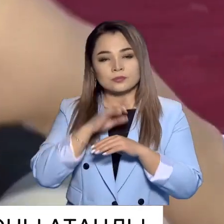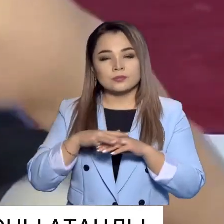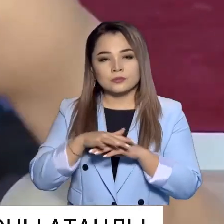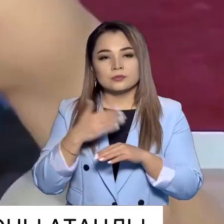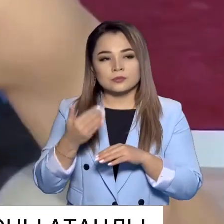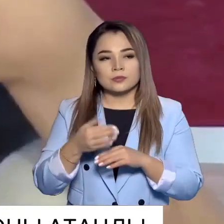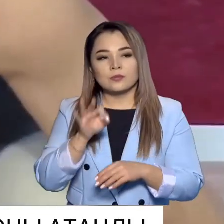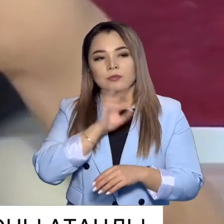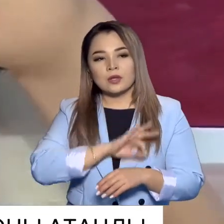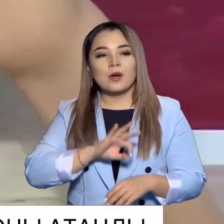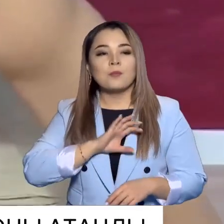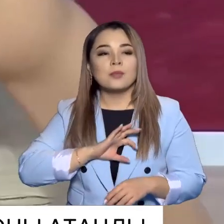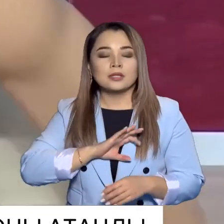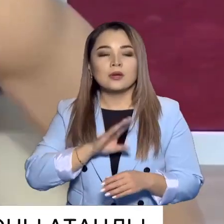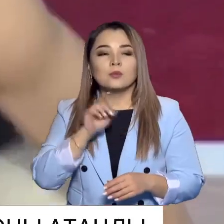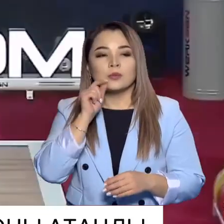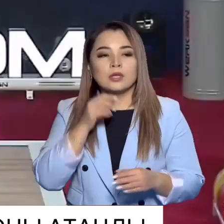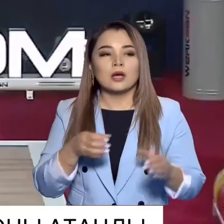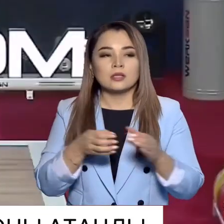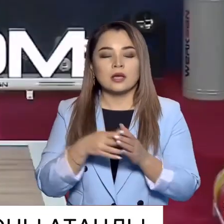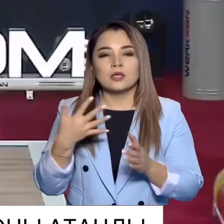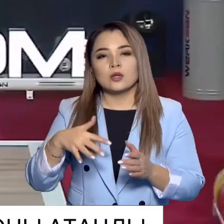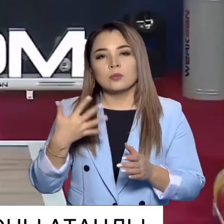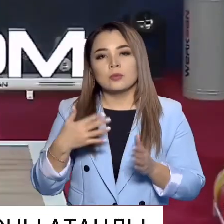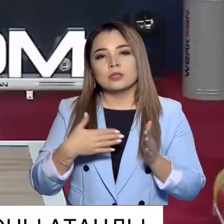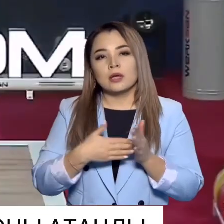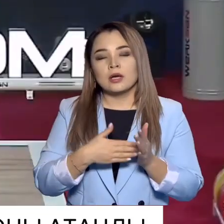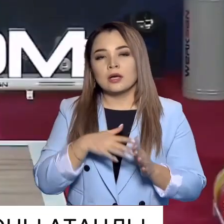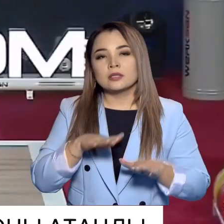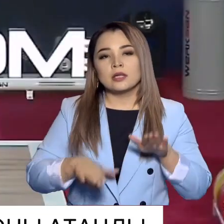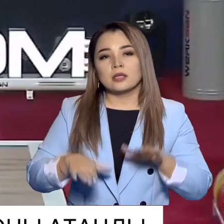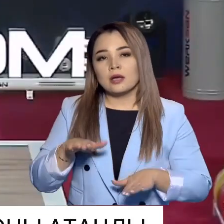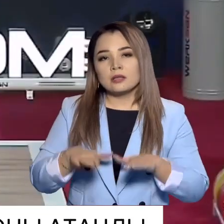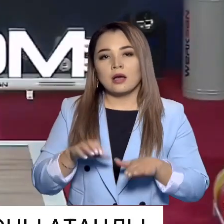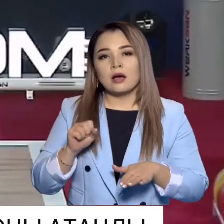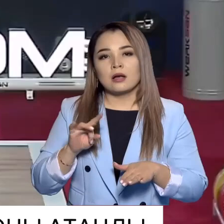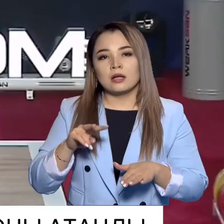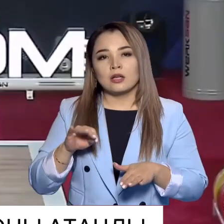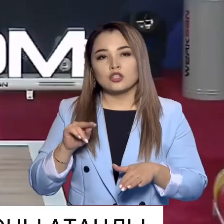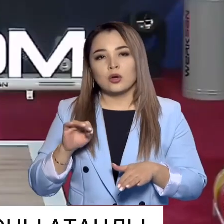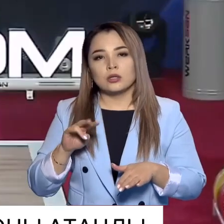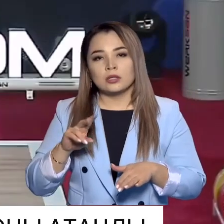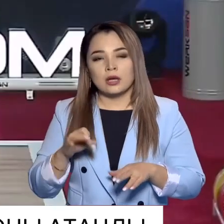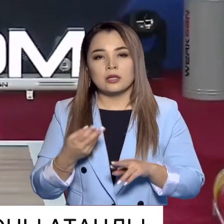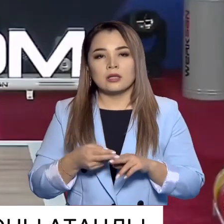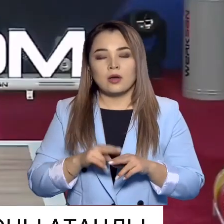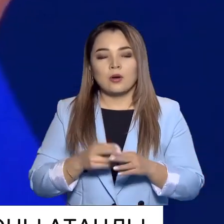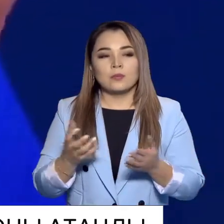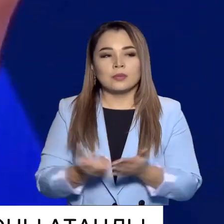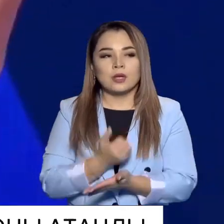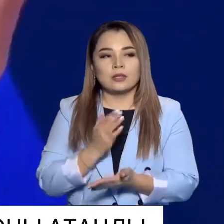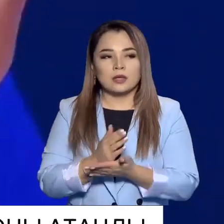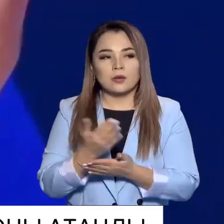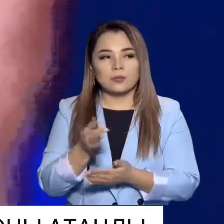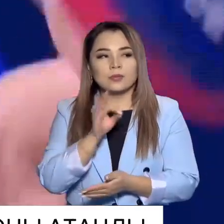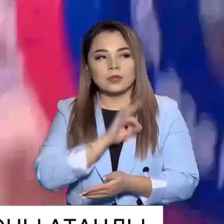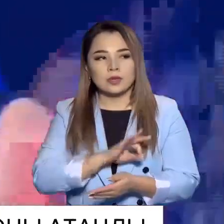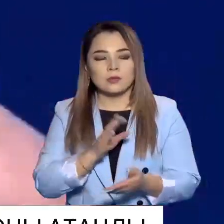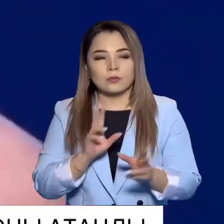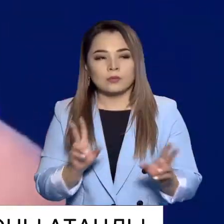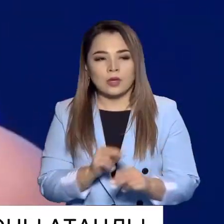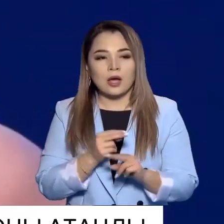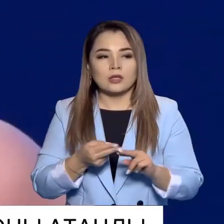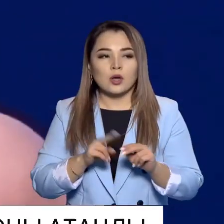қоржынына медаль түсті. Ерлер арасында 25 келіге дейінгі салмақта сынға түскен Арли Чантей берілген 6 мүмкіндікті де сәтті пайдаланды.